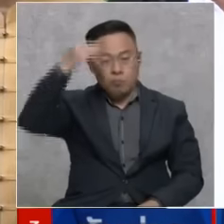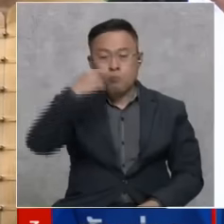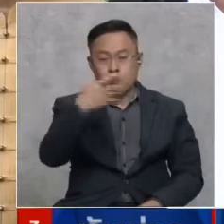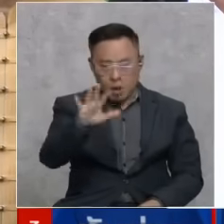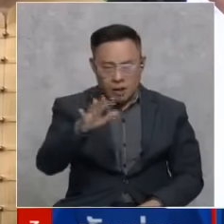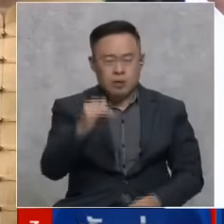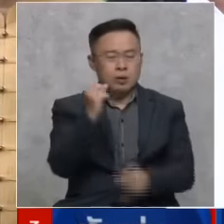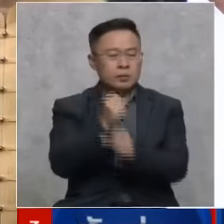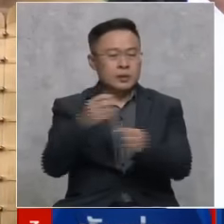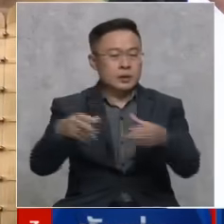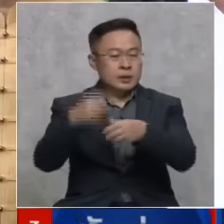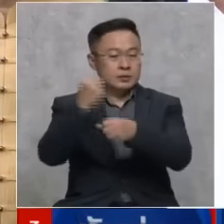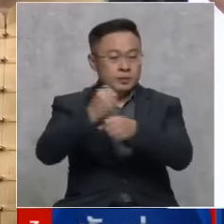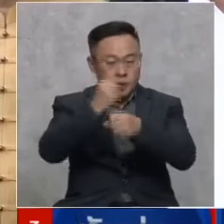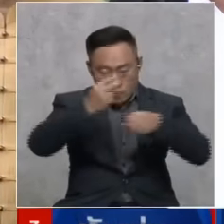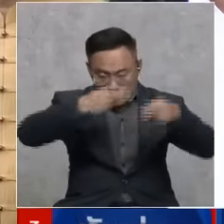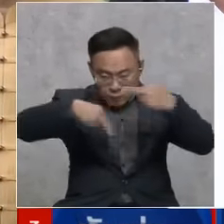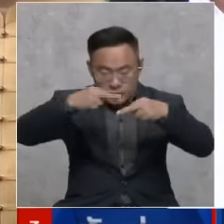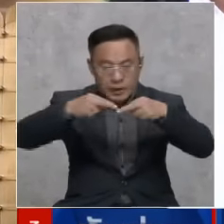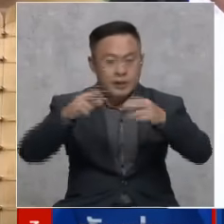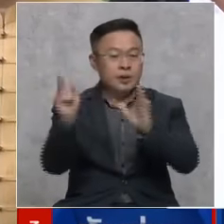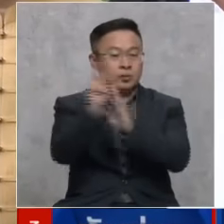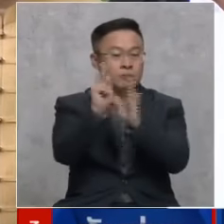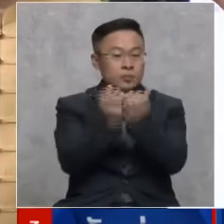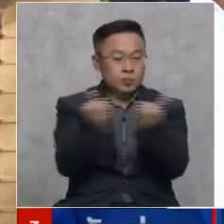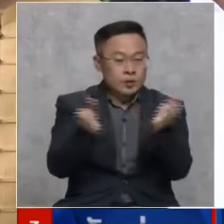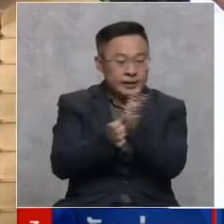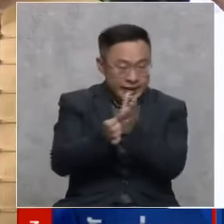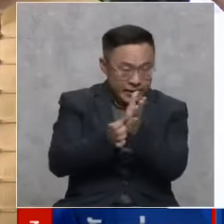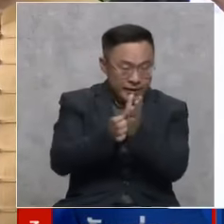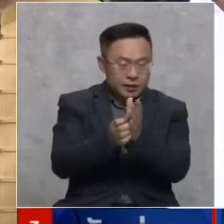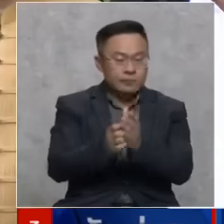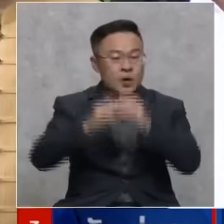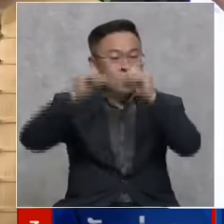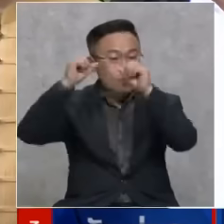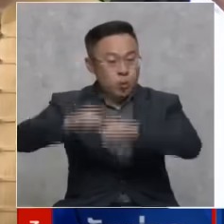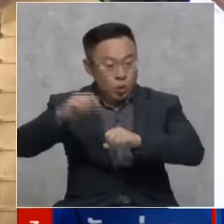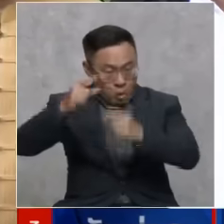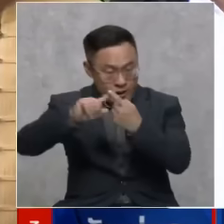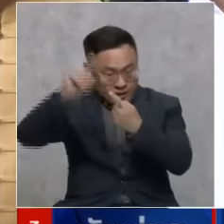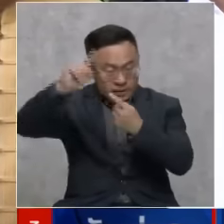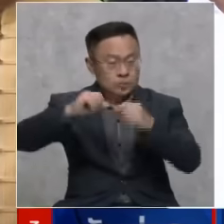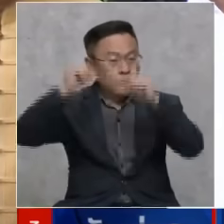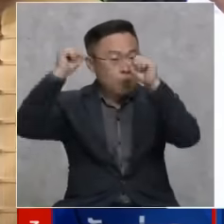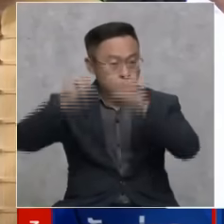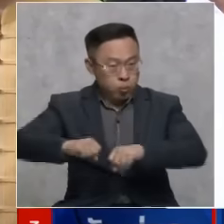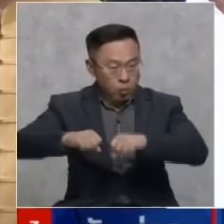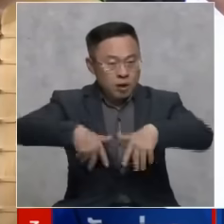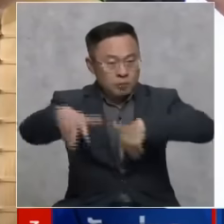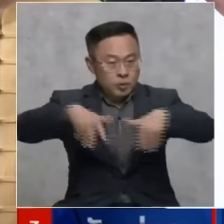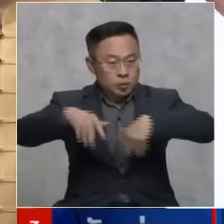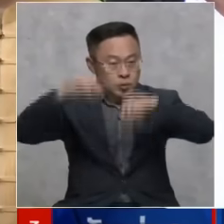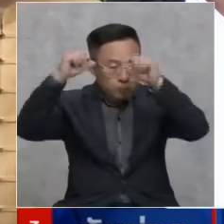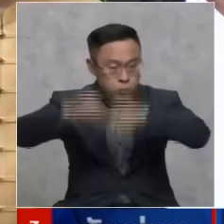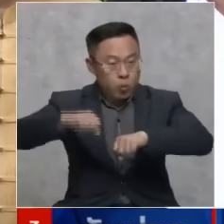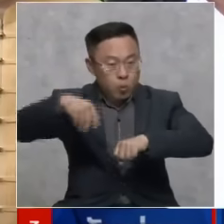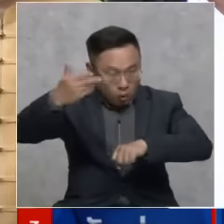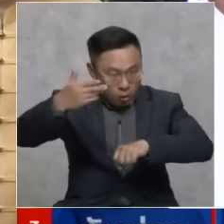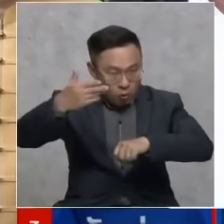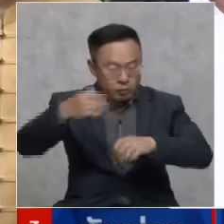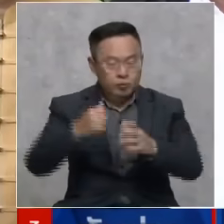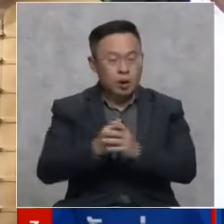าการทำประชามติเข้าสู่สภาซึ่งก็ต้องเป็นเวทีที่ต้องมาถกกันเนื่องจากว่ามีความคิดเห็นที่ยังแตกต่างกันอ